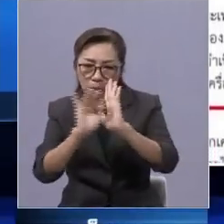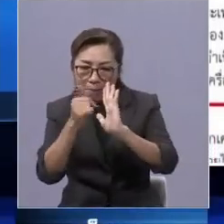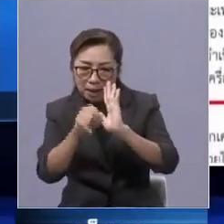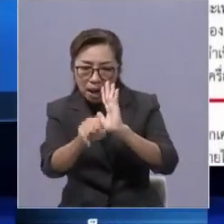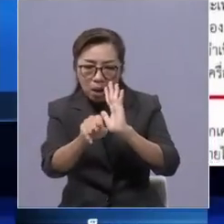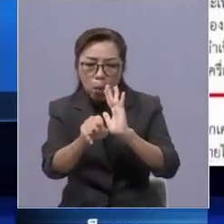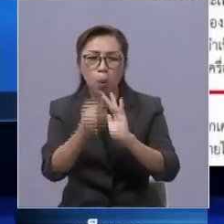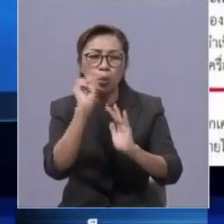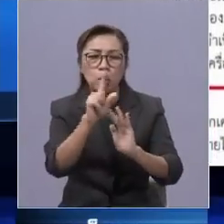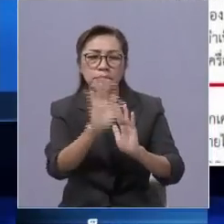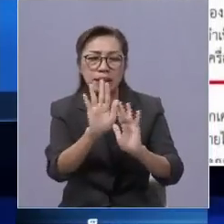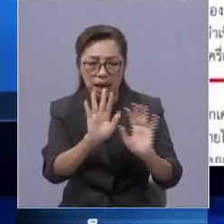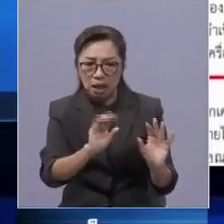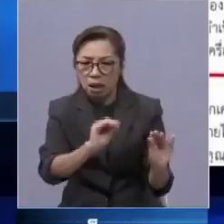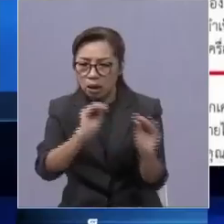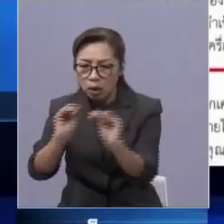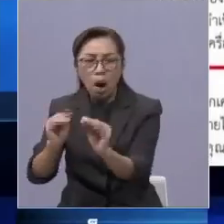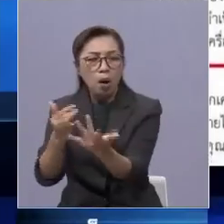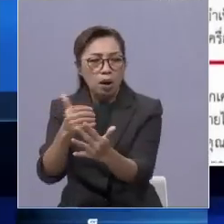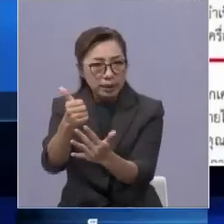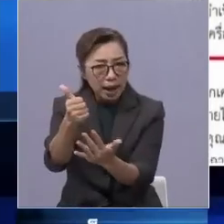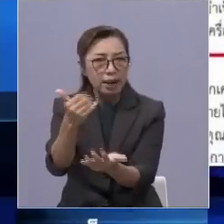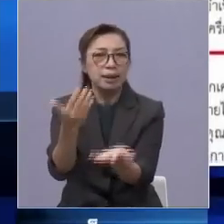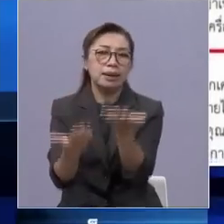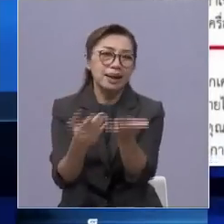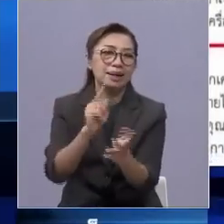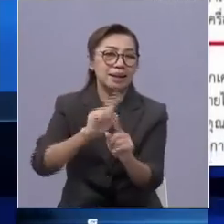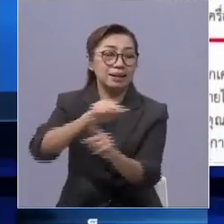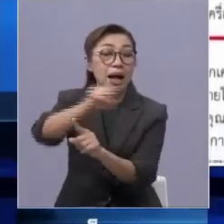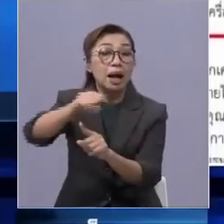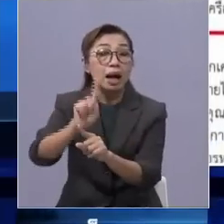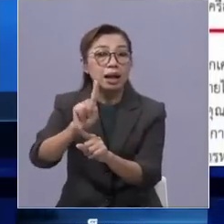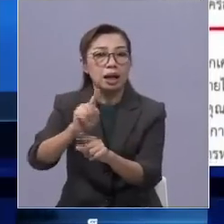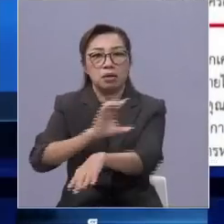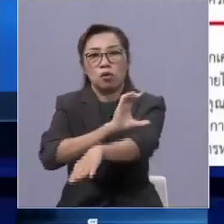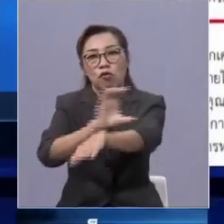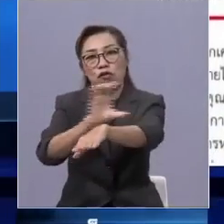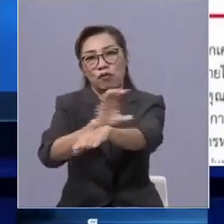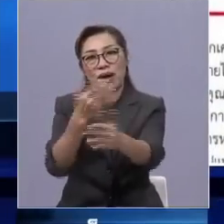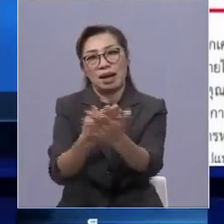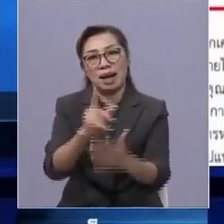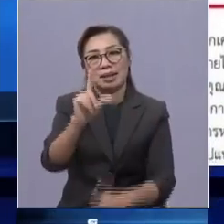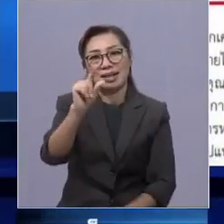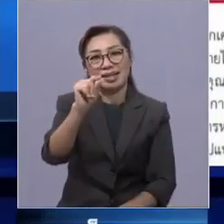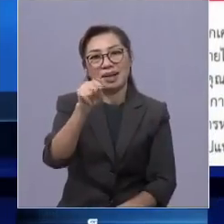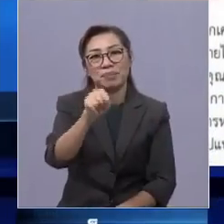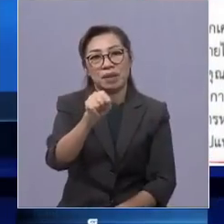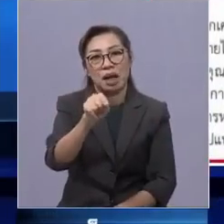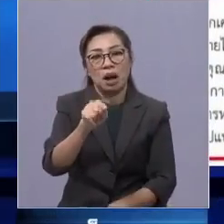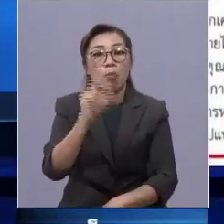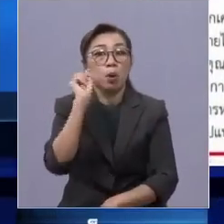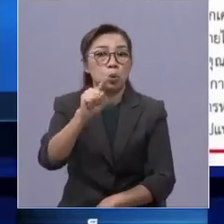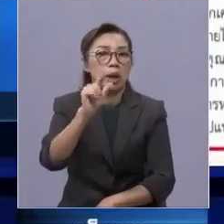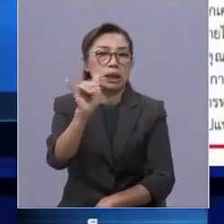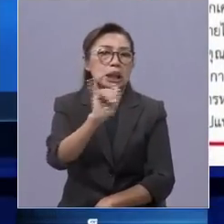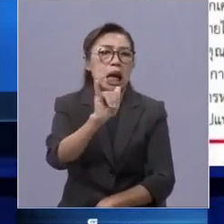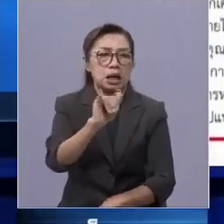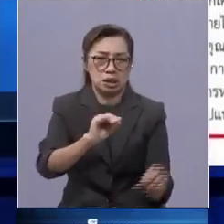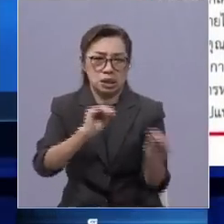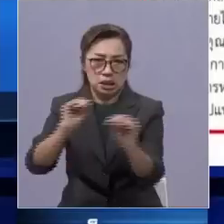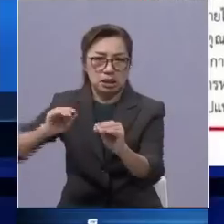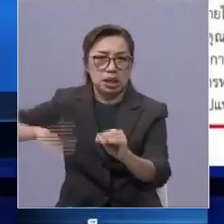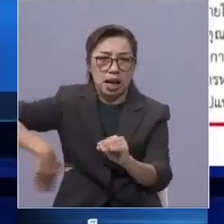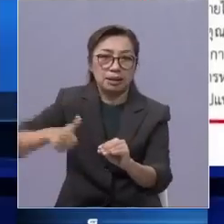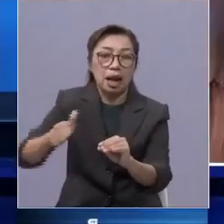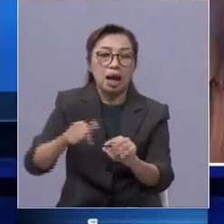แล้วว่าแม้แต่ว่าจะเป็นนโยบายที่หาเสียงเอาไว้ก็ตามนะครับนั่นก็คือค่ารถไฟฟ้า20บาทตลอดสายปรากฏว่าเมื่อวานนี้ครับท